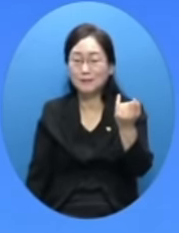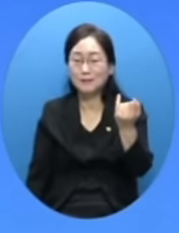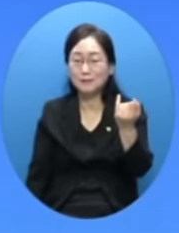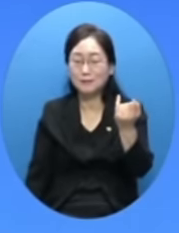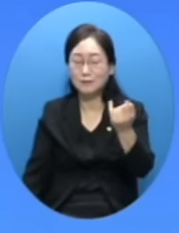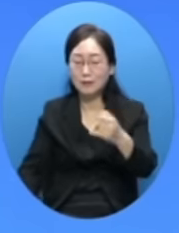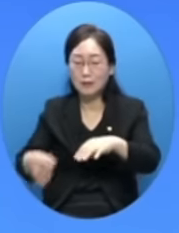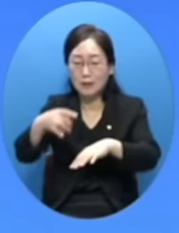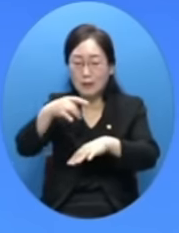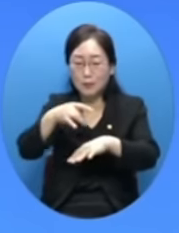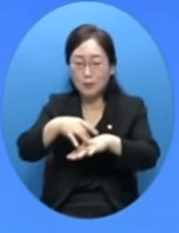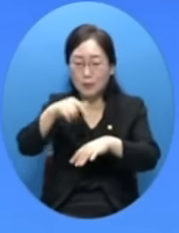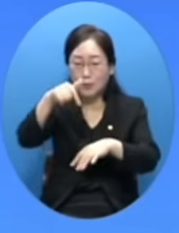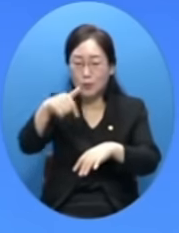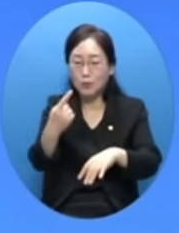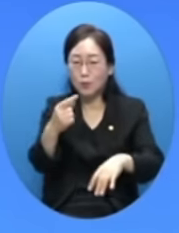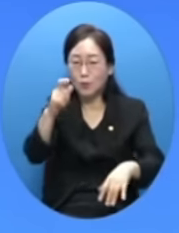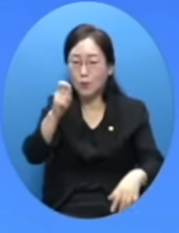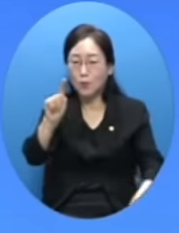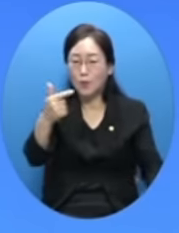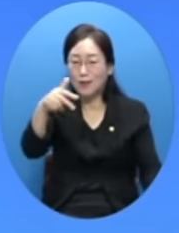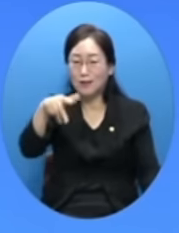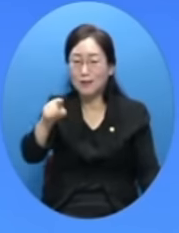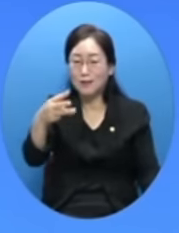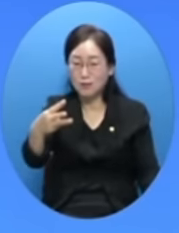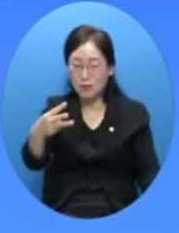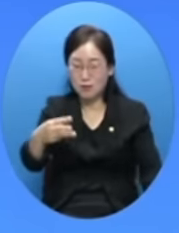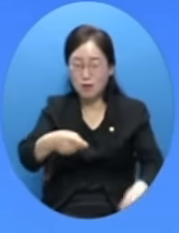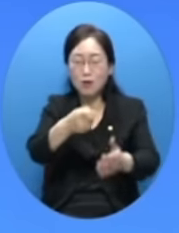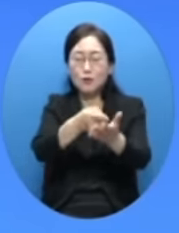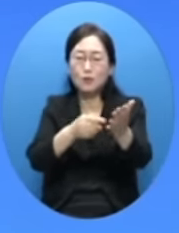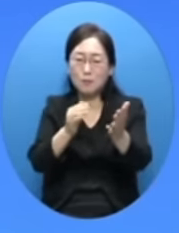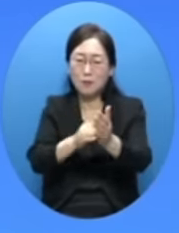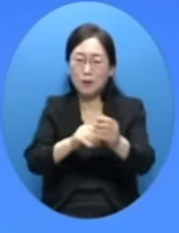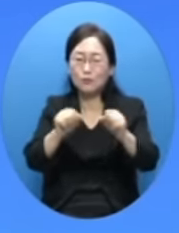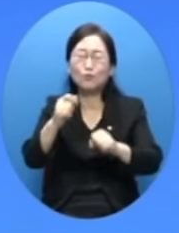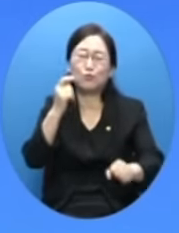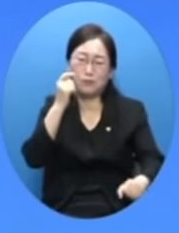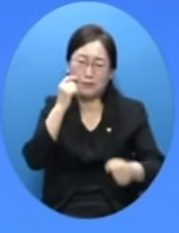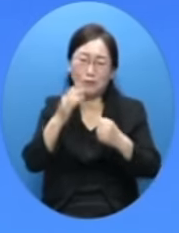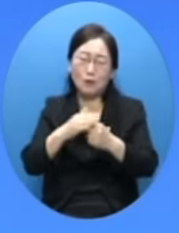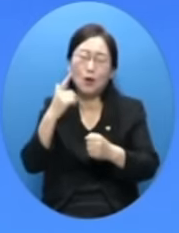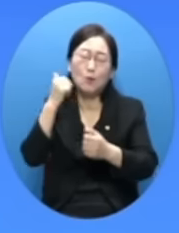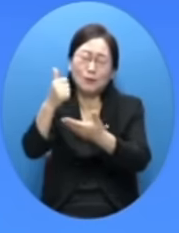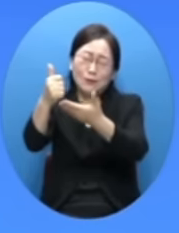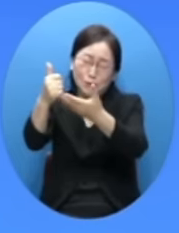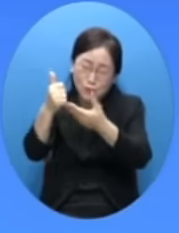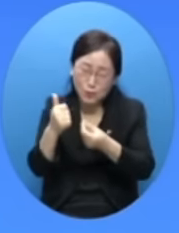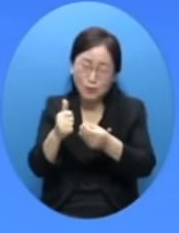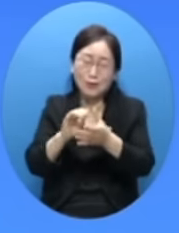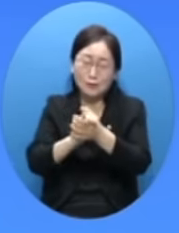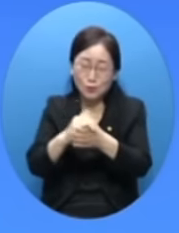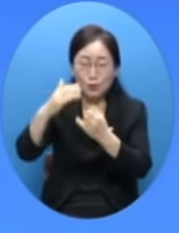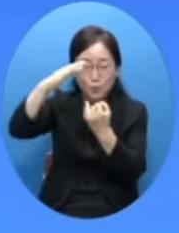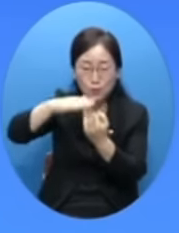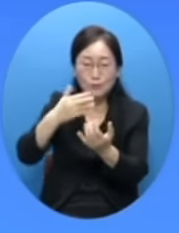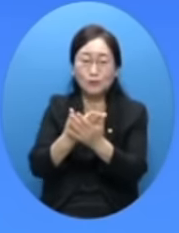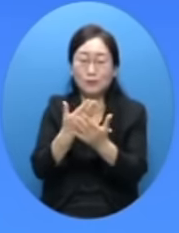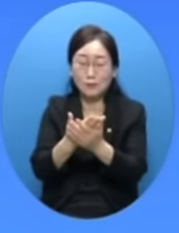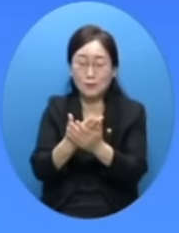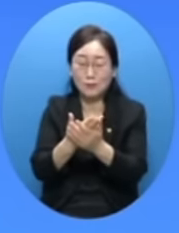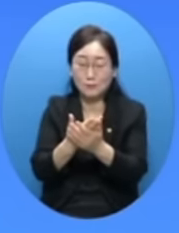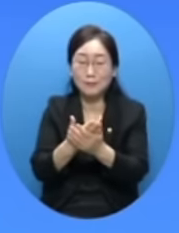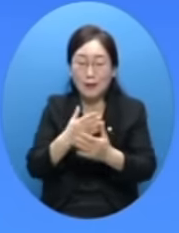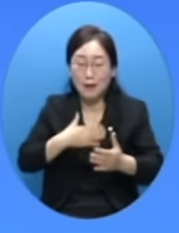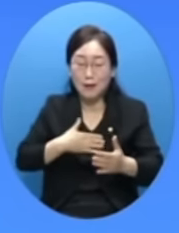고관절 수술 받으시고 꼼짝 못하시는데 목사님 꼭 한번 와서 기도했으면 좋겠습니다. 그